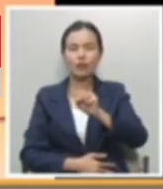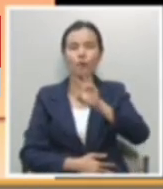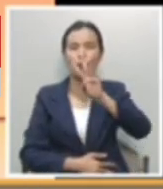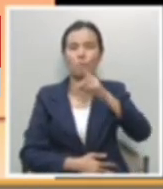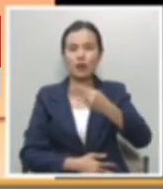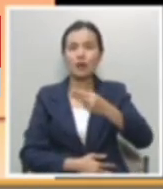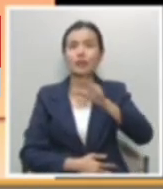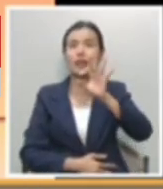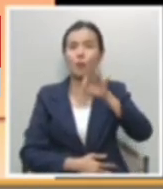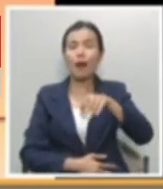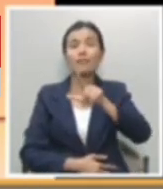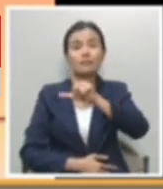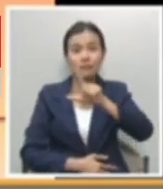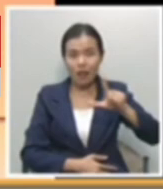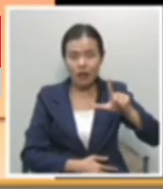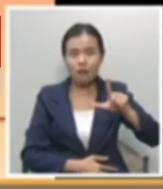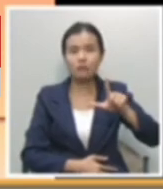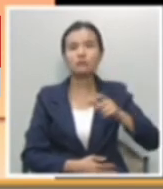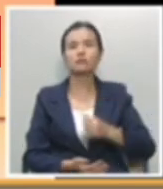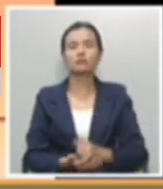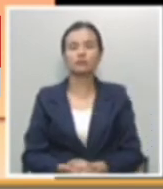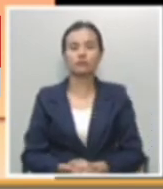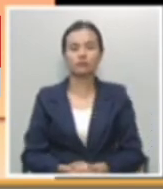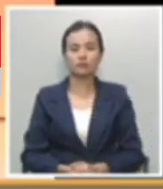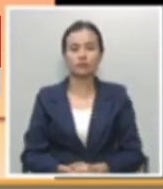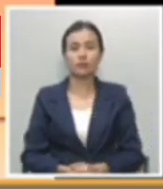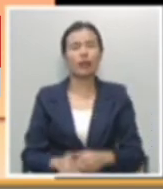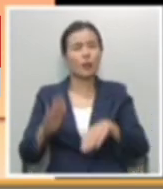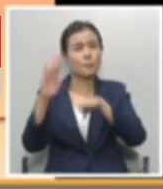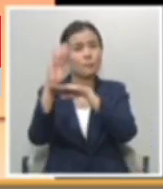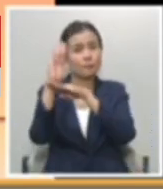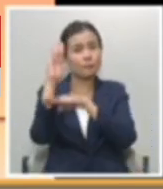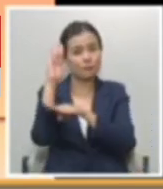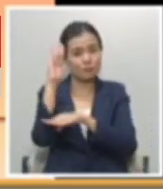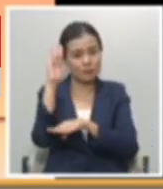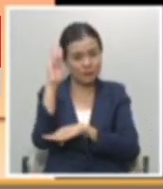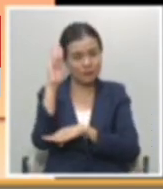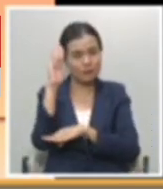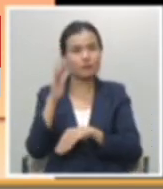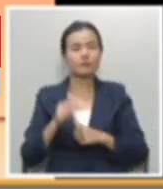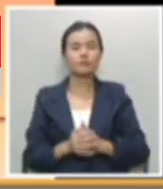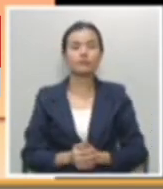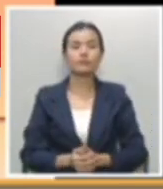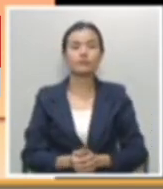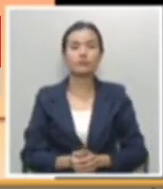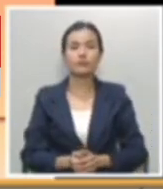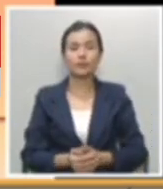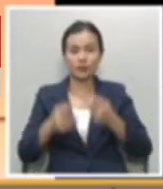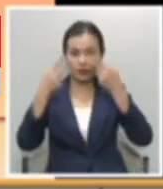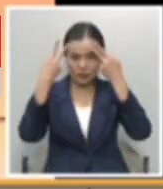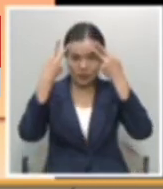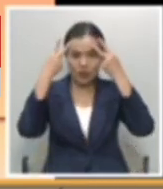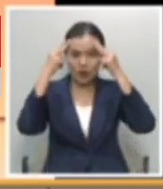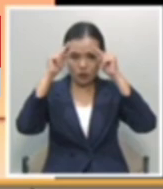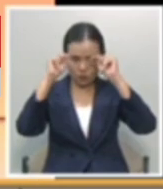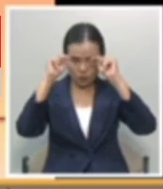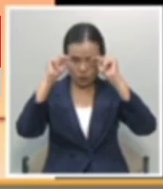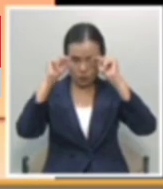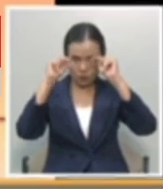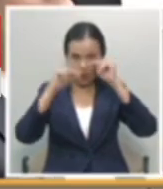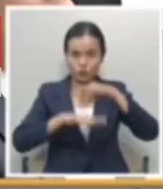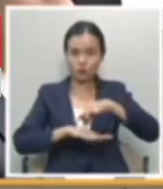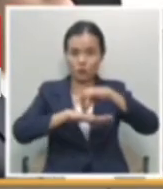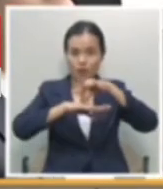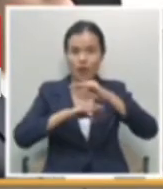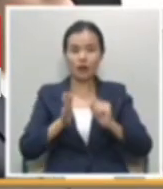4,469,000 ล้านบาทท่านประธานครับถ้าจะไล่เรียงดีๆนะครับถ้าท่านเป็นนายกรัฐมนตรีในเ